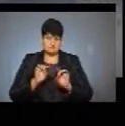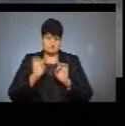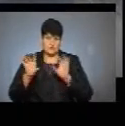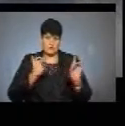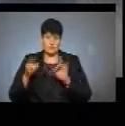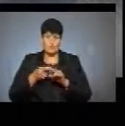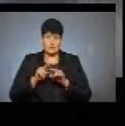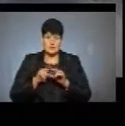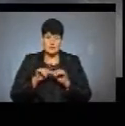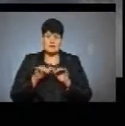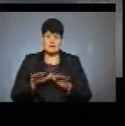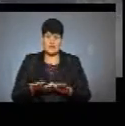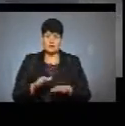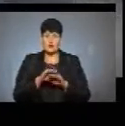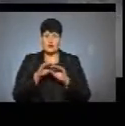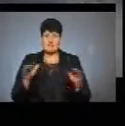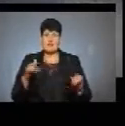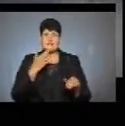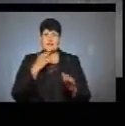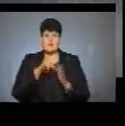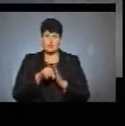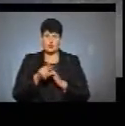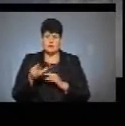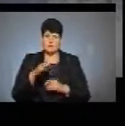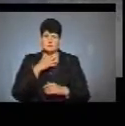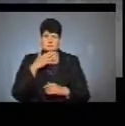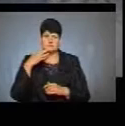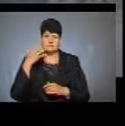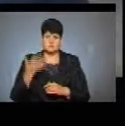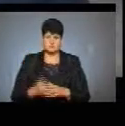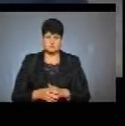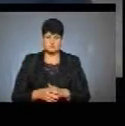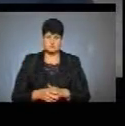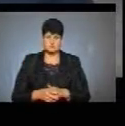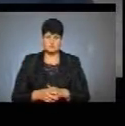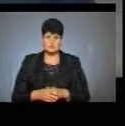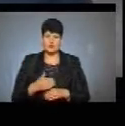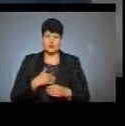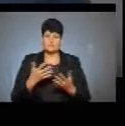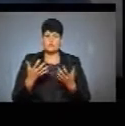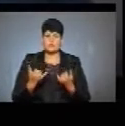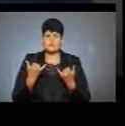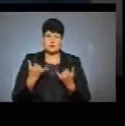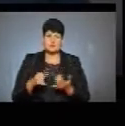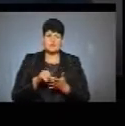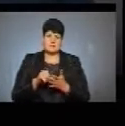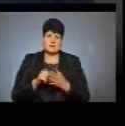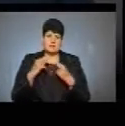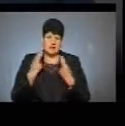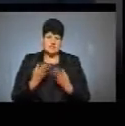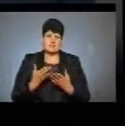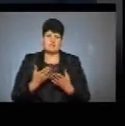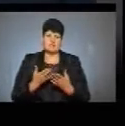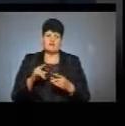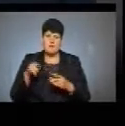рівня національного значення, то глядачів буде не менше. Ми хочемо отримати сьогодні представників федерації вимоги, які необхідні